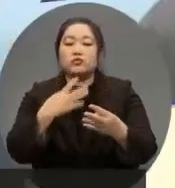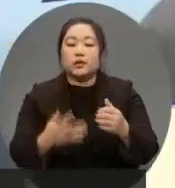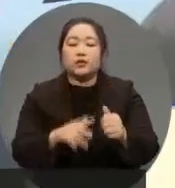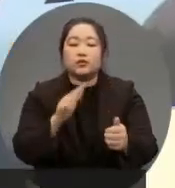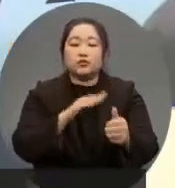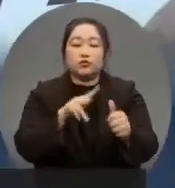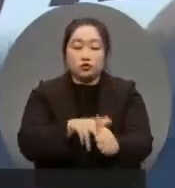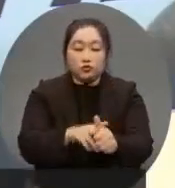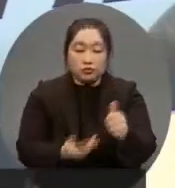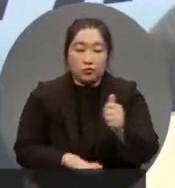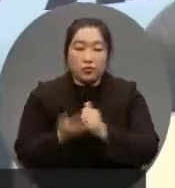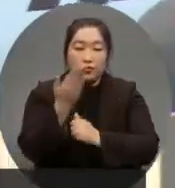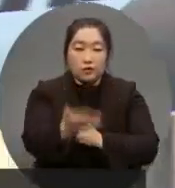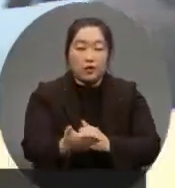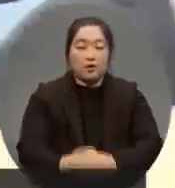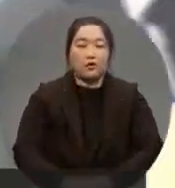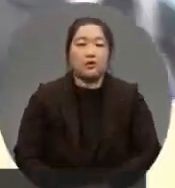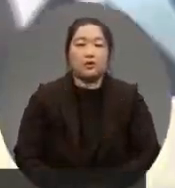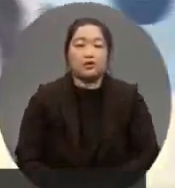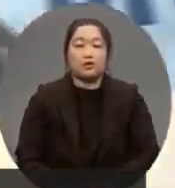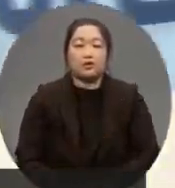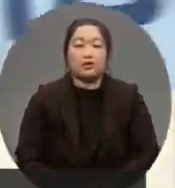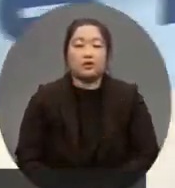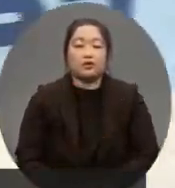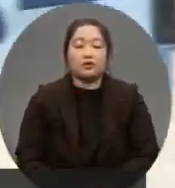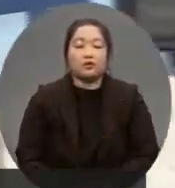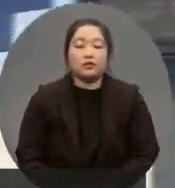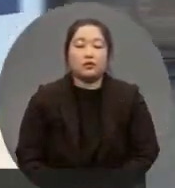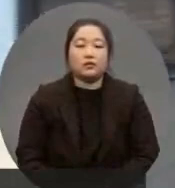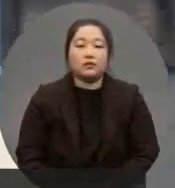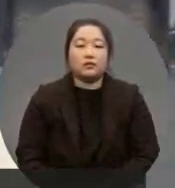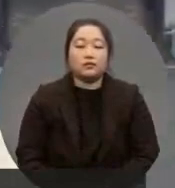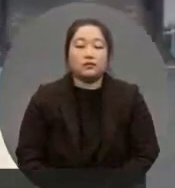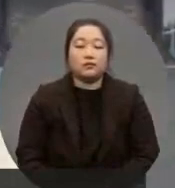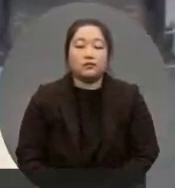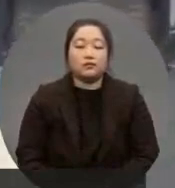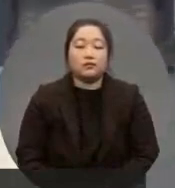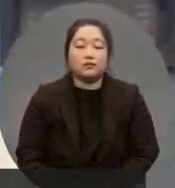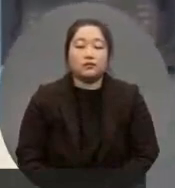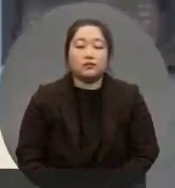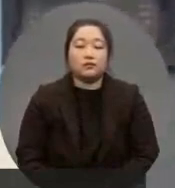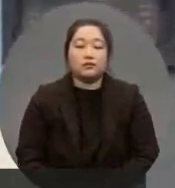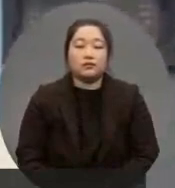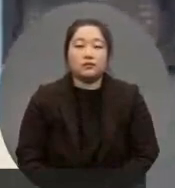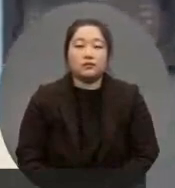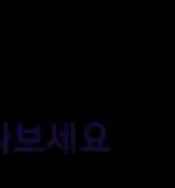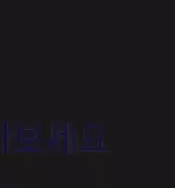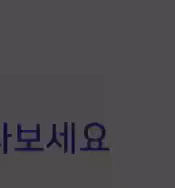당력을 집중하겠다고 밝혔습니다. MBC 뉴스 김영일입니다.